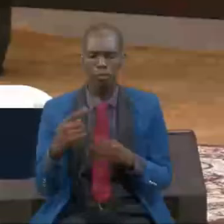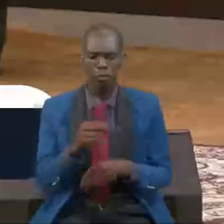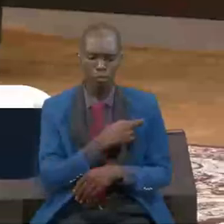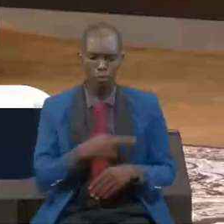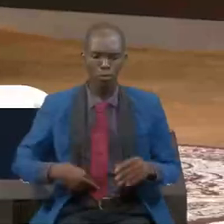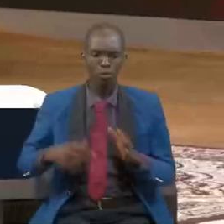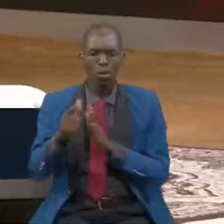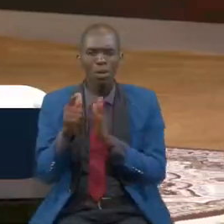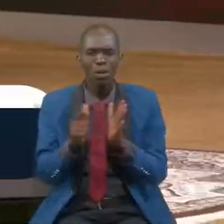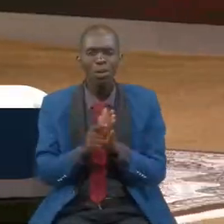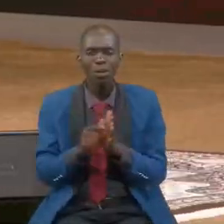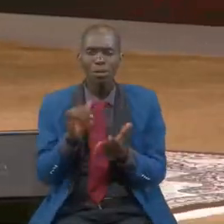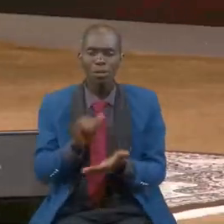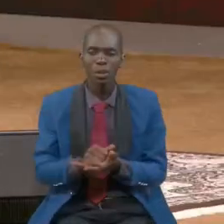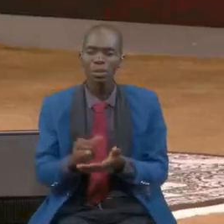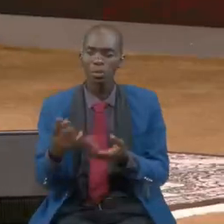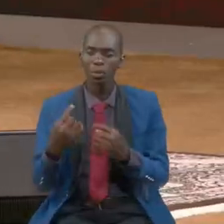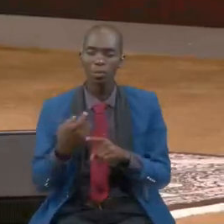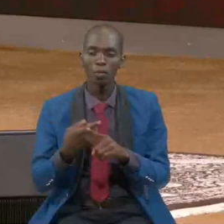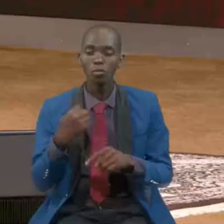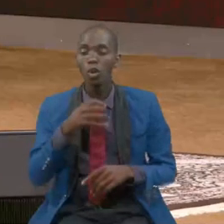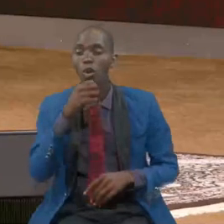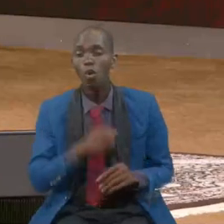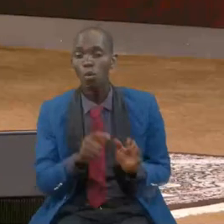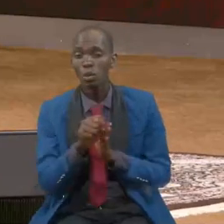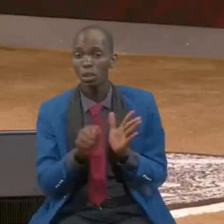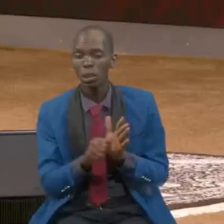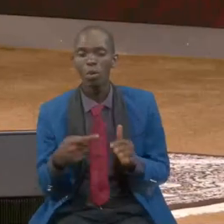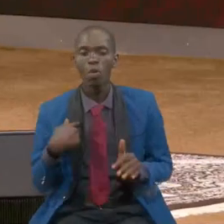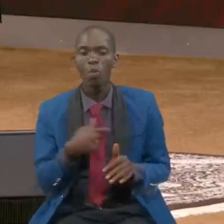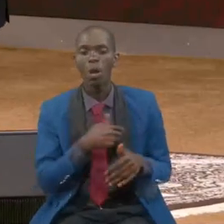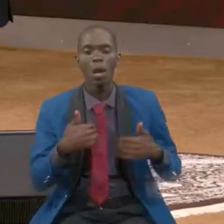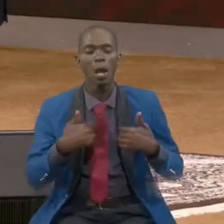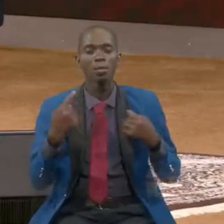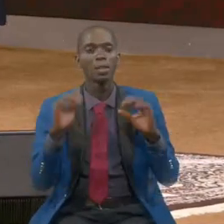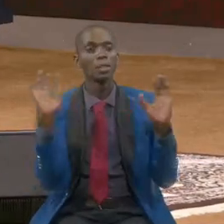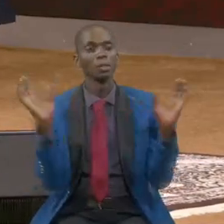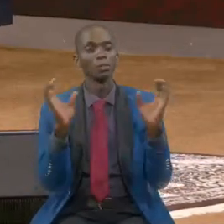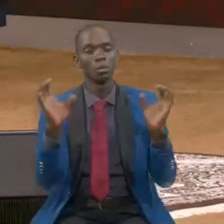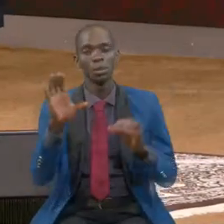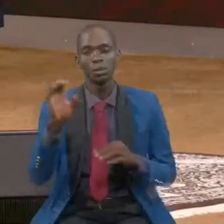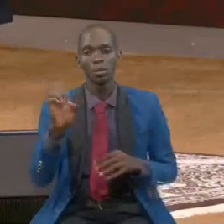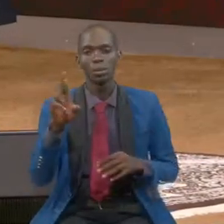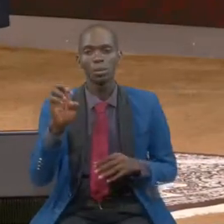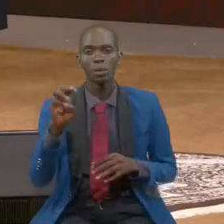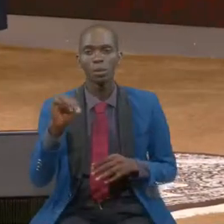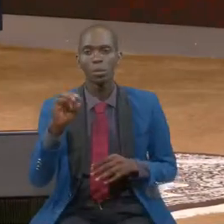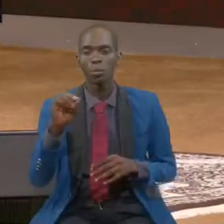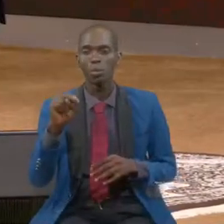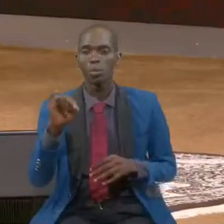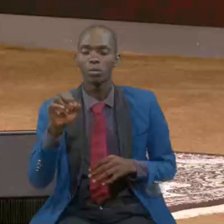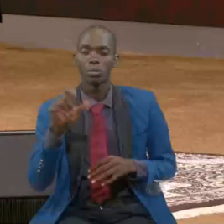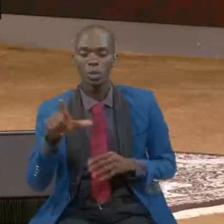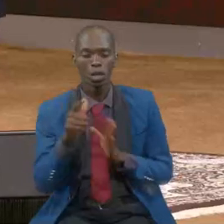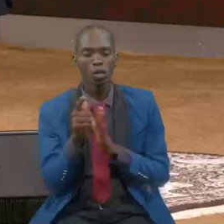venant de l'Ancien Testament il y a les lois cérémonielles cérémoniales les lois cérémoniales